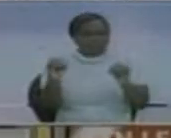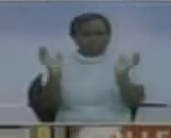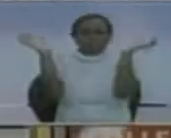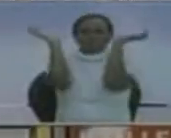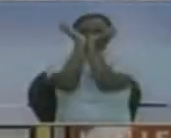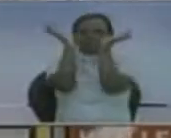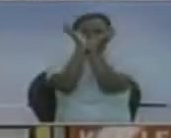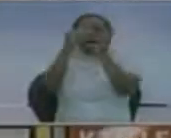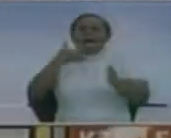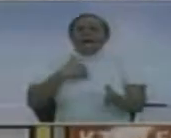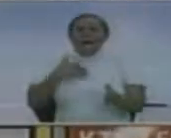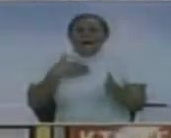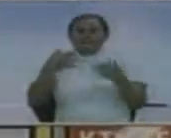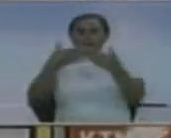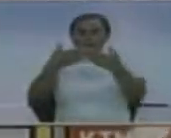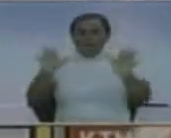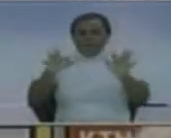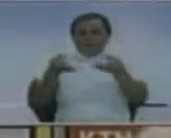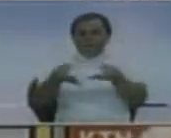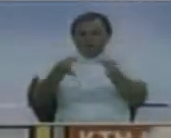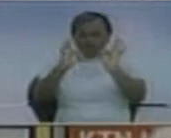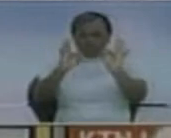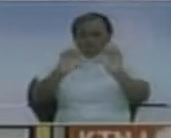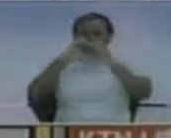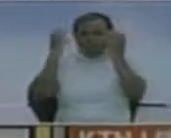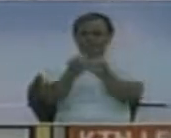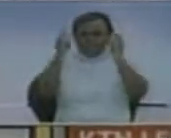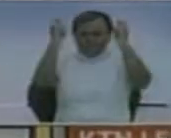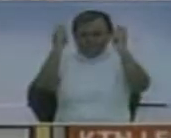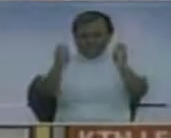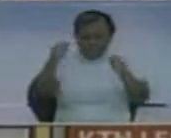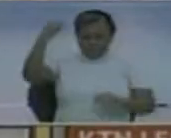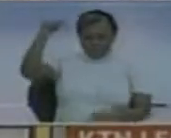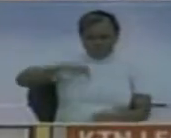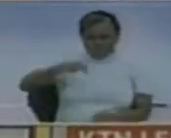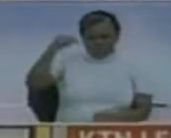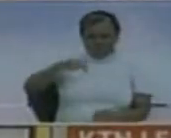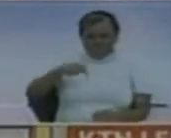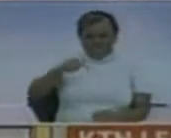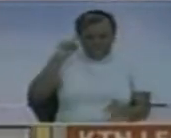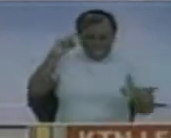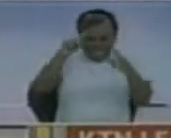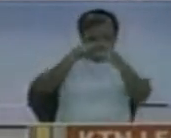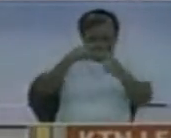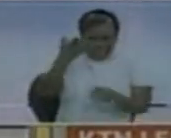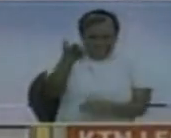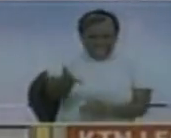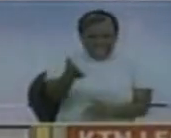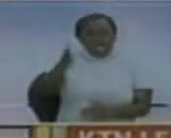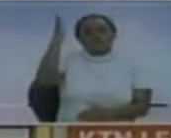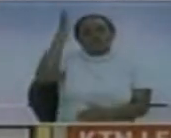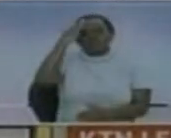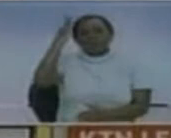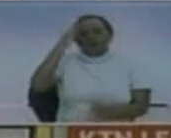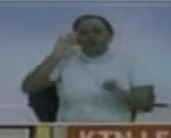Paulo uliandaa dimba la ufunguzi wa kindumbwendumbwe cha kombe la dunia. Na hii leo tulipania kufika huko na kujua